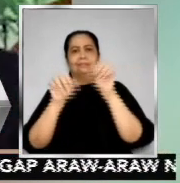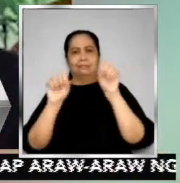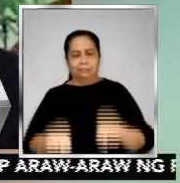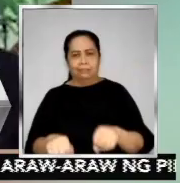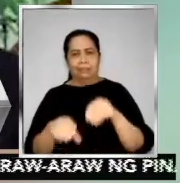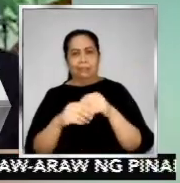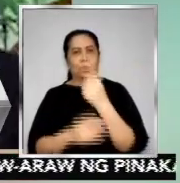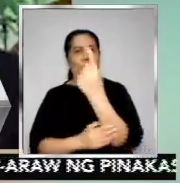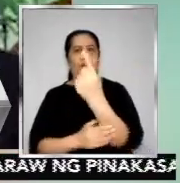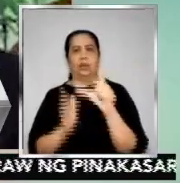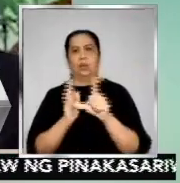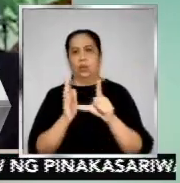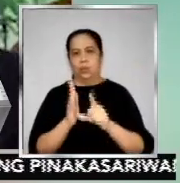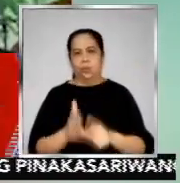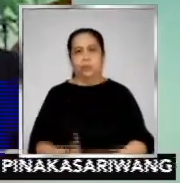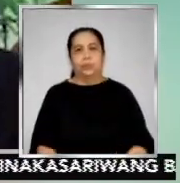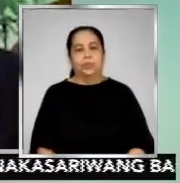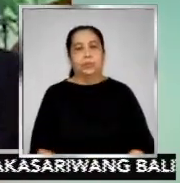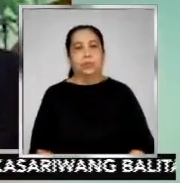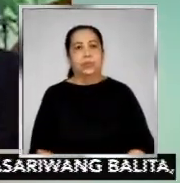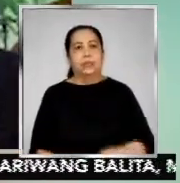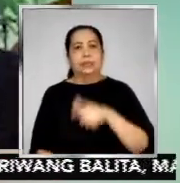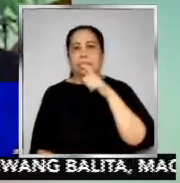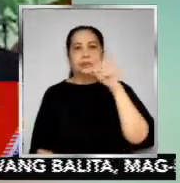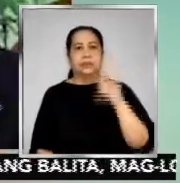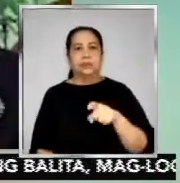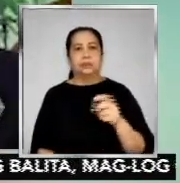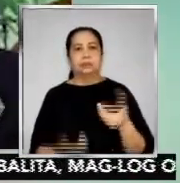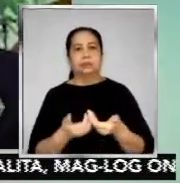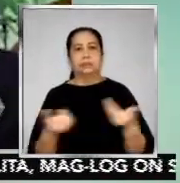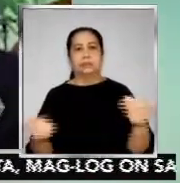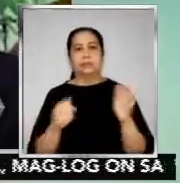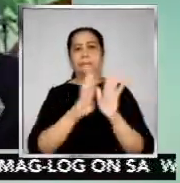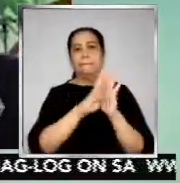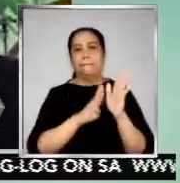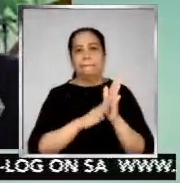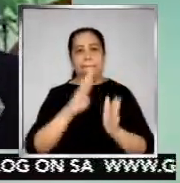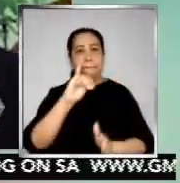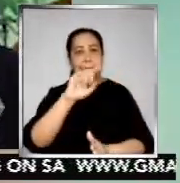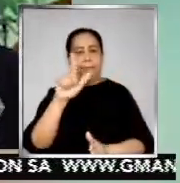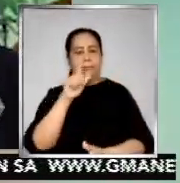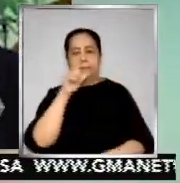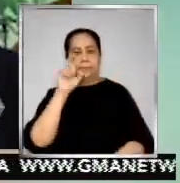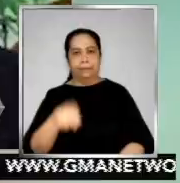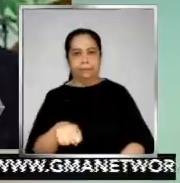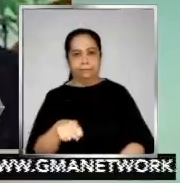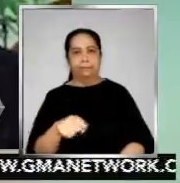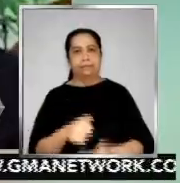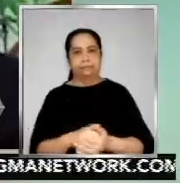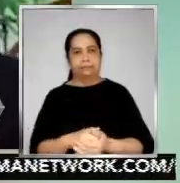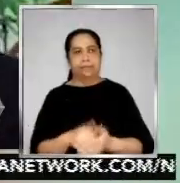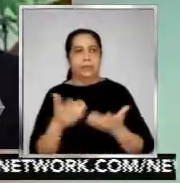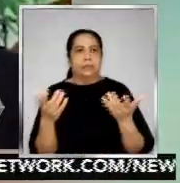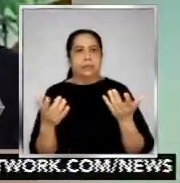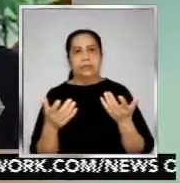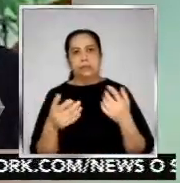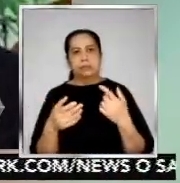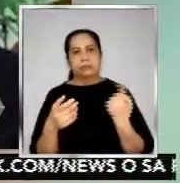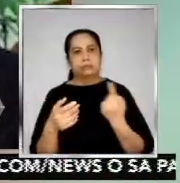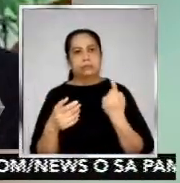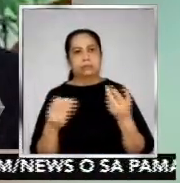batas. There is no need for a separate bill for it. It is just a matter of